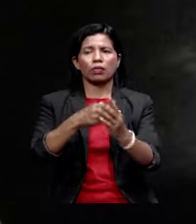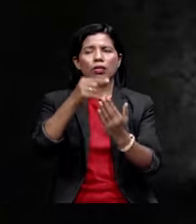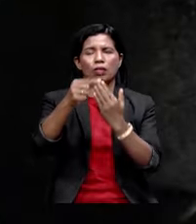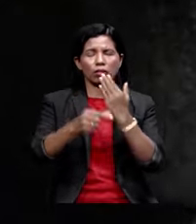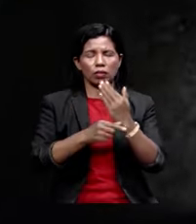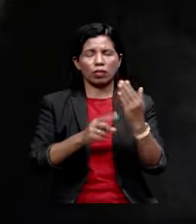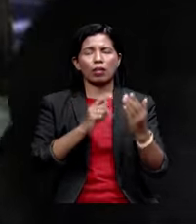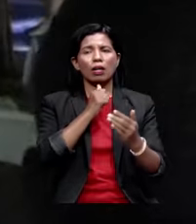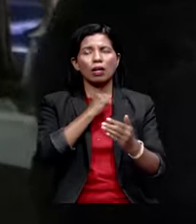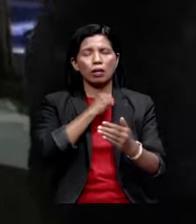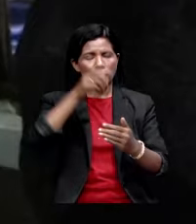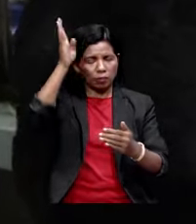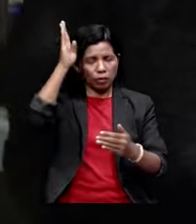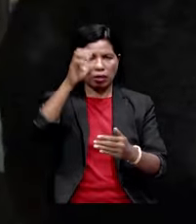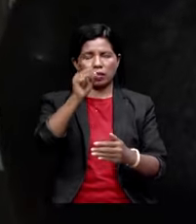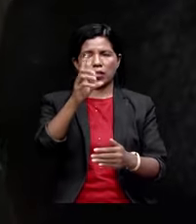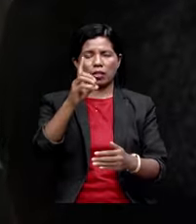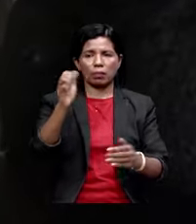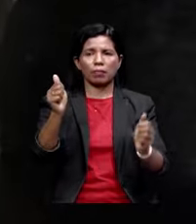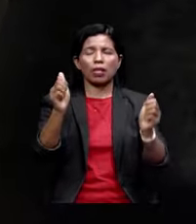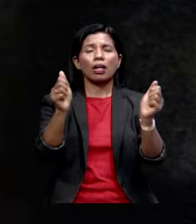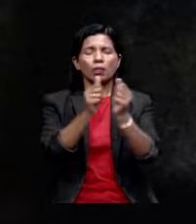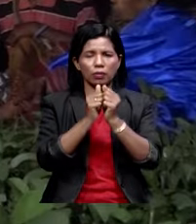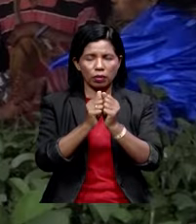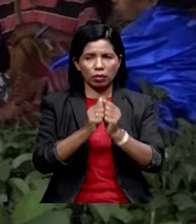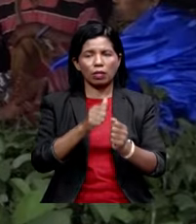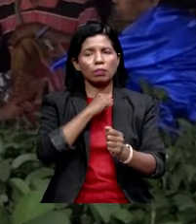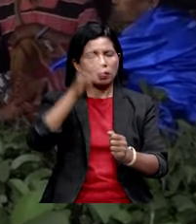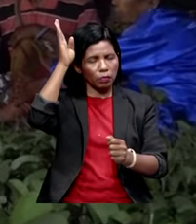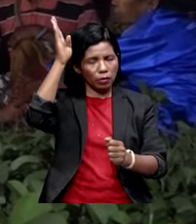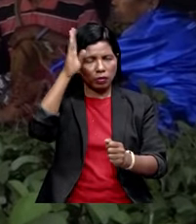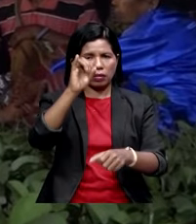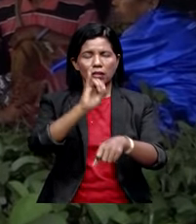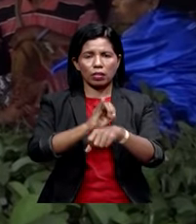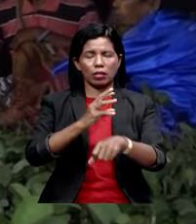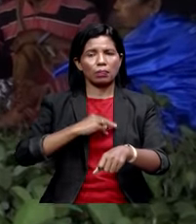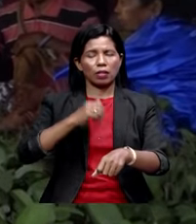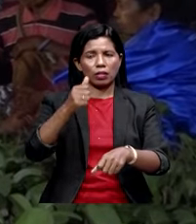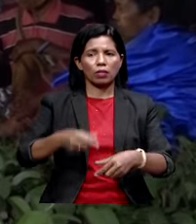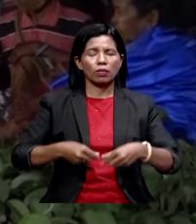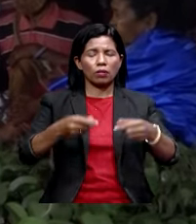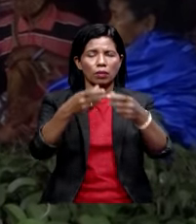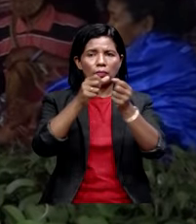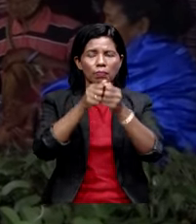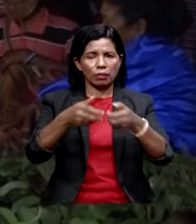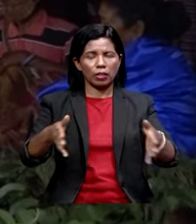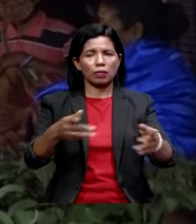Virgilio Cardeal do Carmo da Silva SDB hamutu ko bisu diocese maliana no diocese bokau se fo ben samba fatin hirak